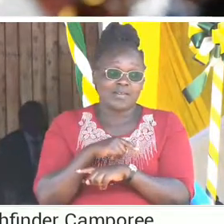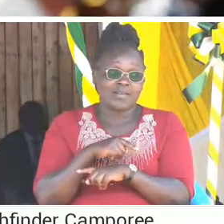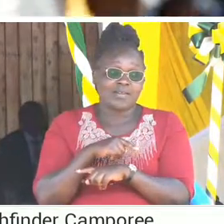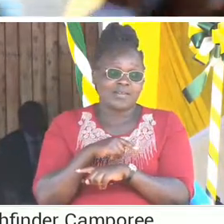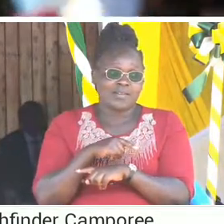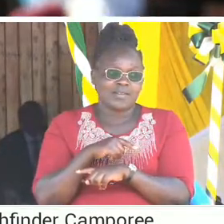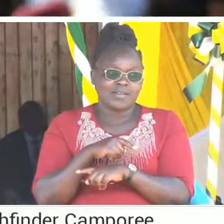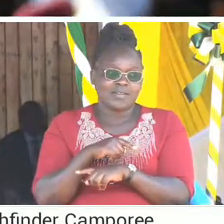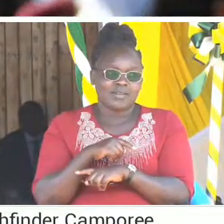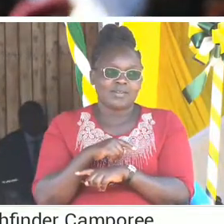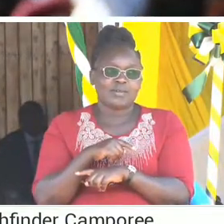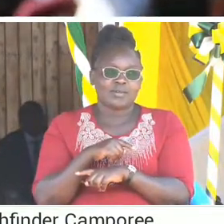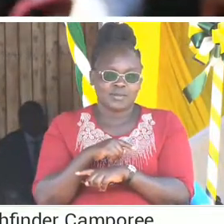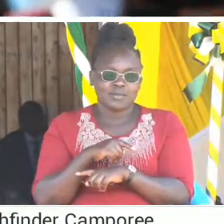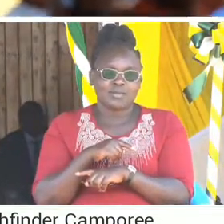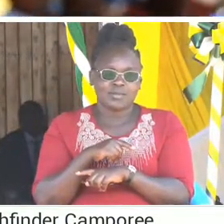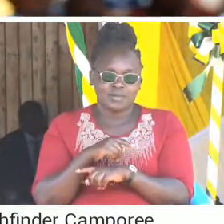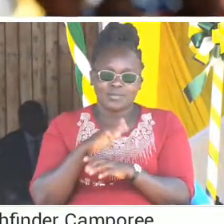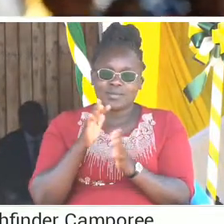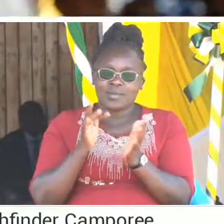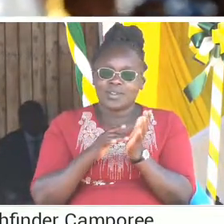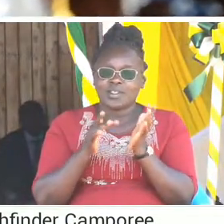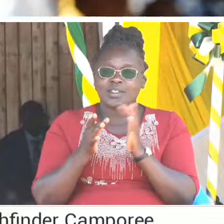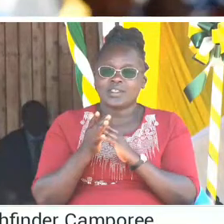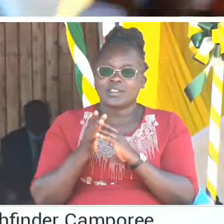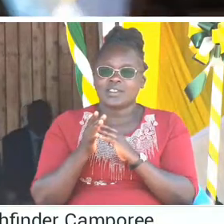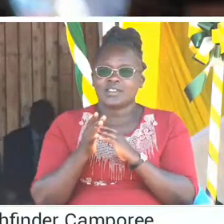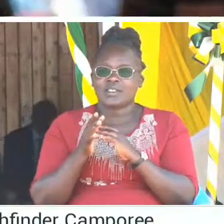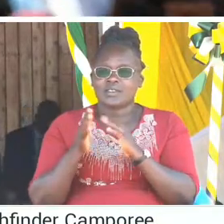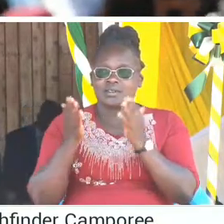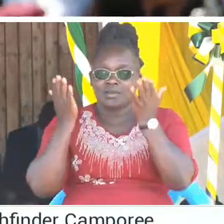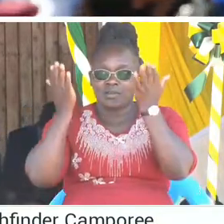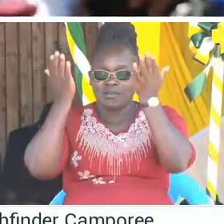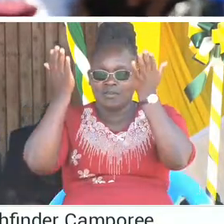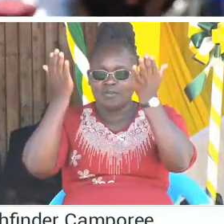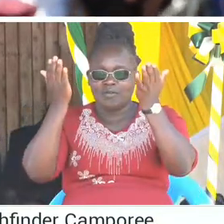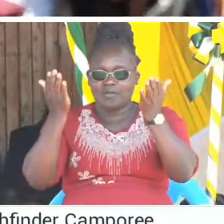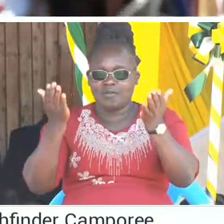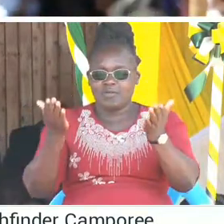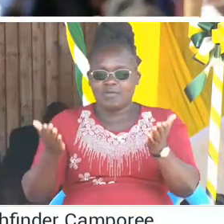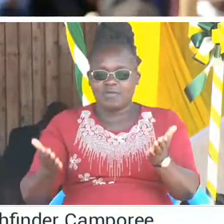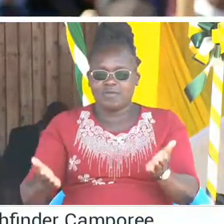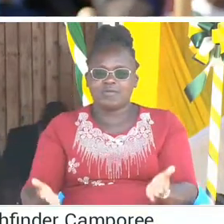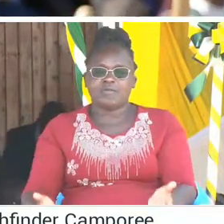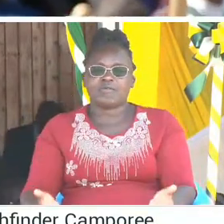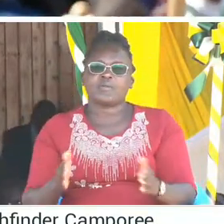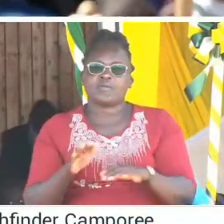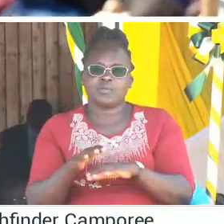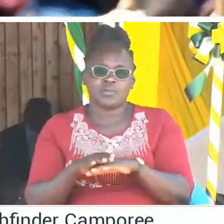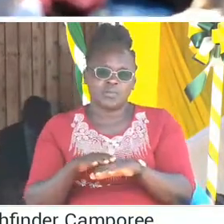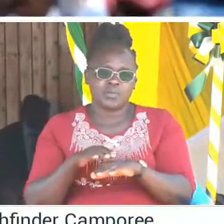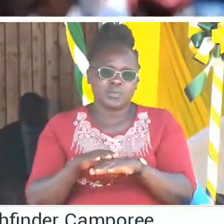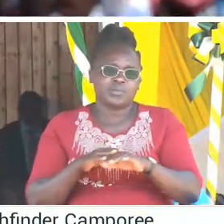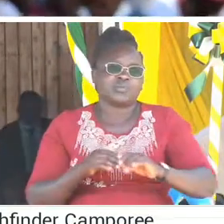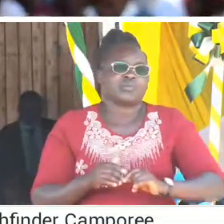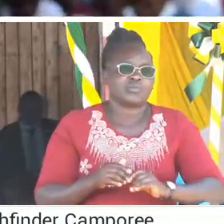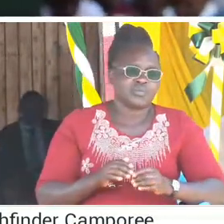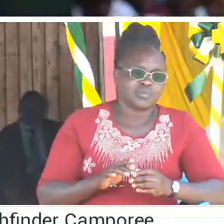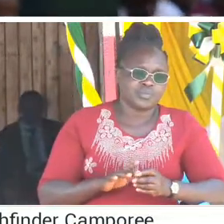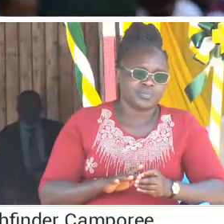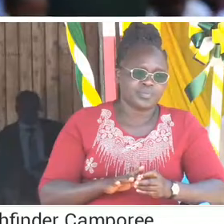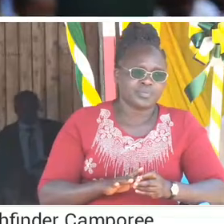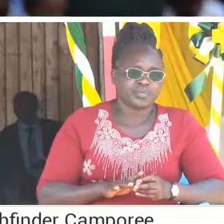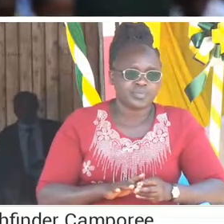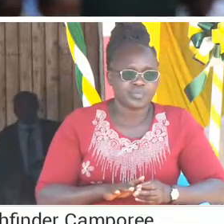atakuweka kwenye mbawa zake, akushushe taratibu kwa lifti mpaka chini. Ndio maana watu waliopanda